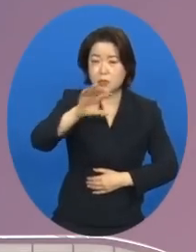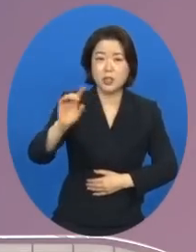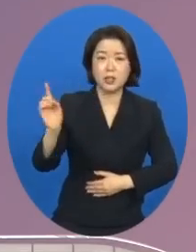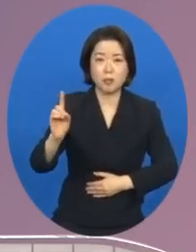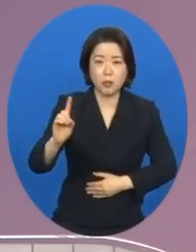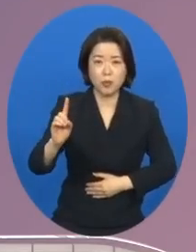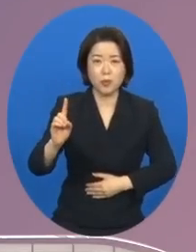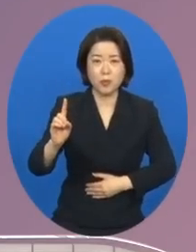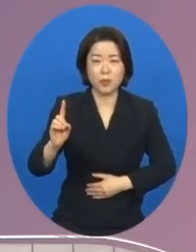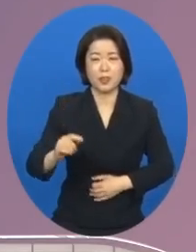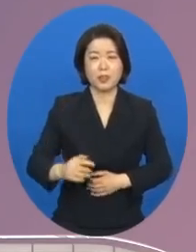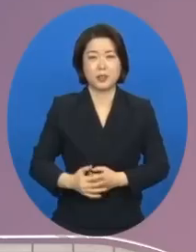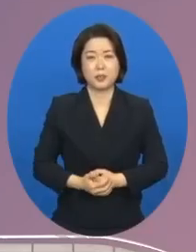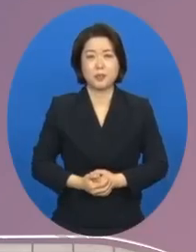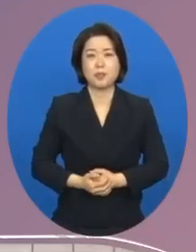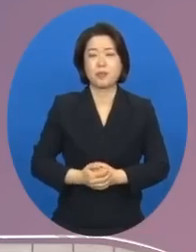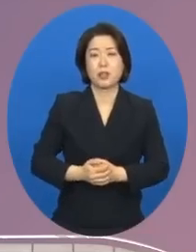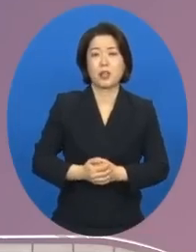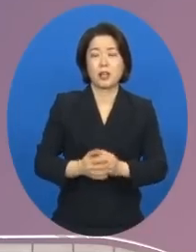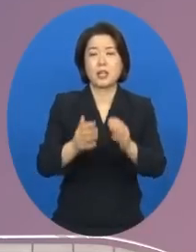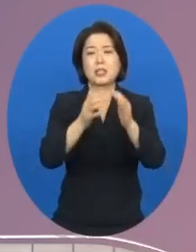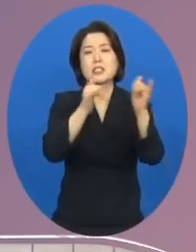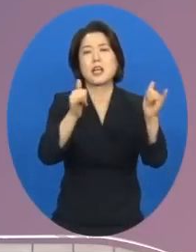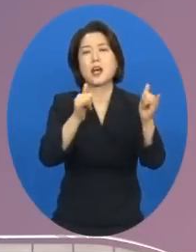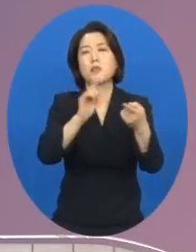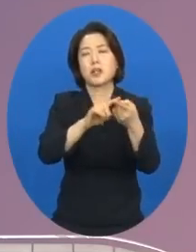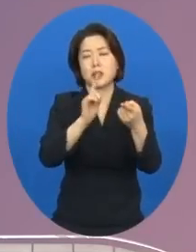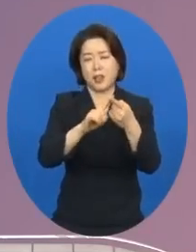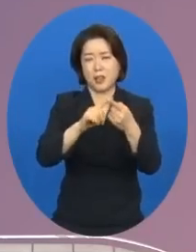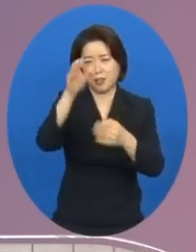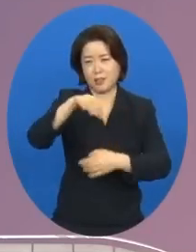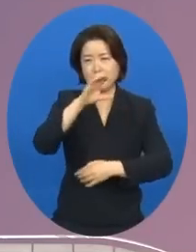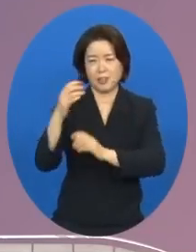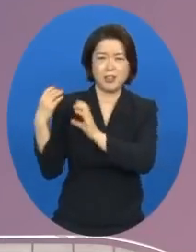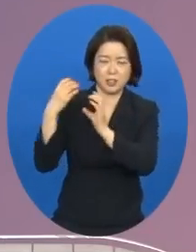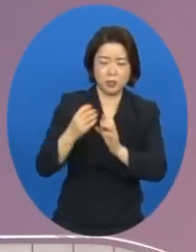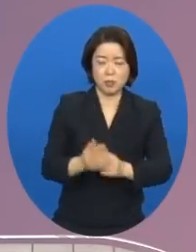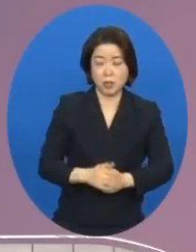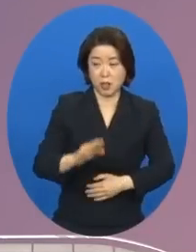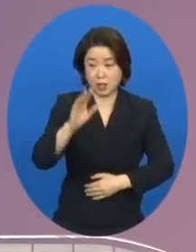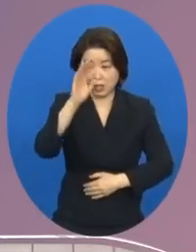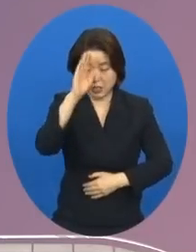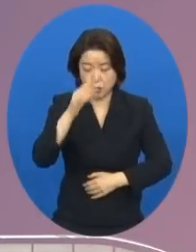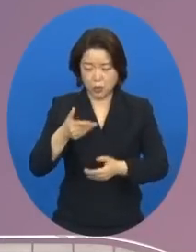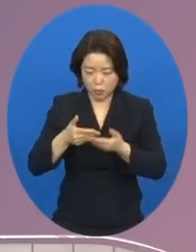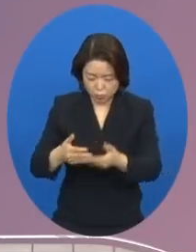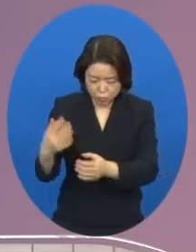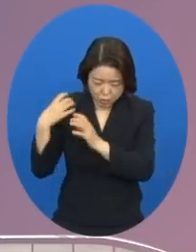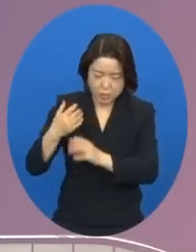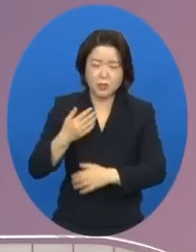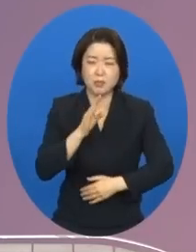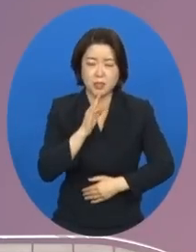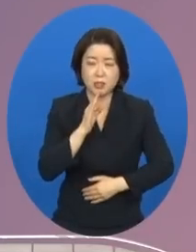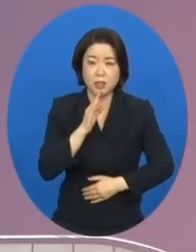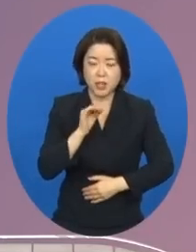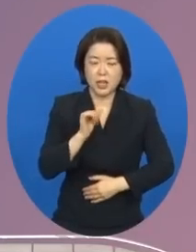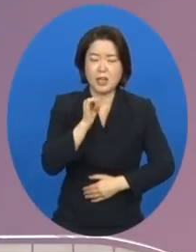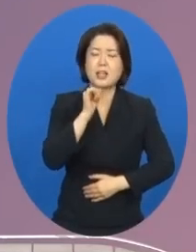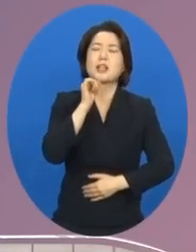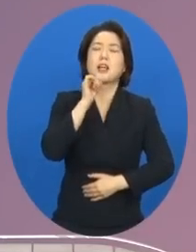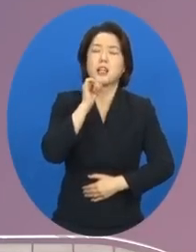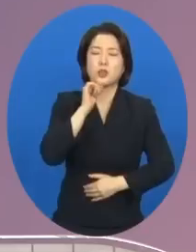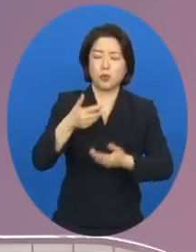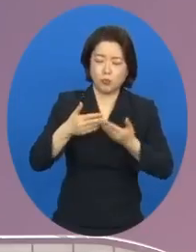무엇이겠습니까? 사람 십자가입니다. 질병도 무거운 짐이고 또 가난도 무거운